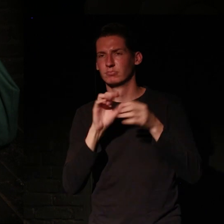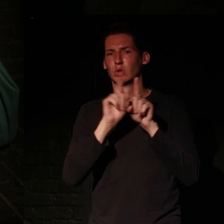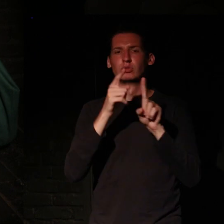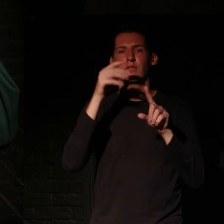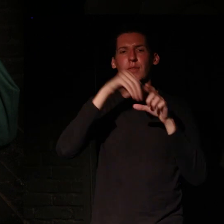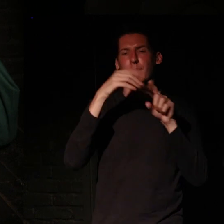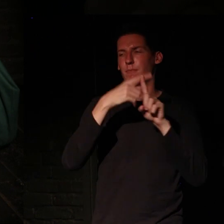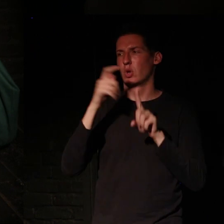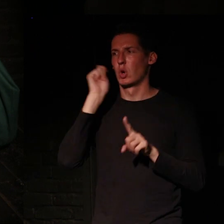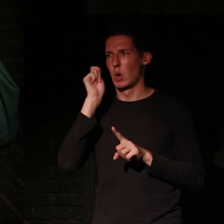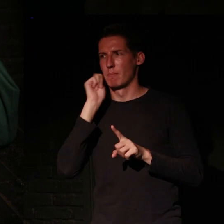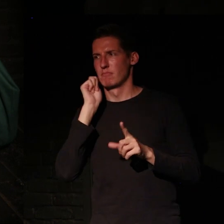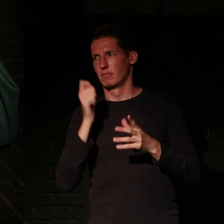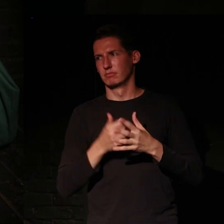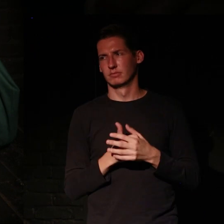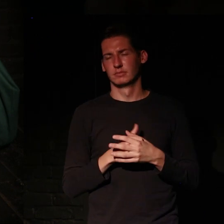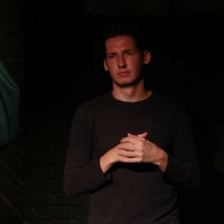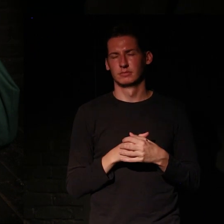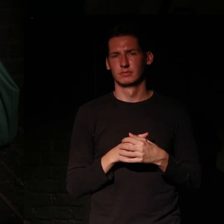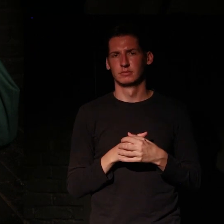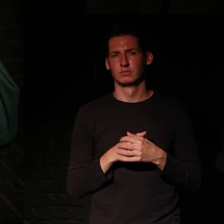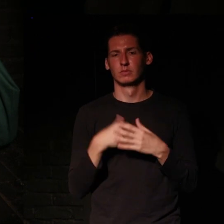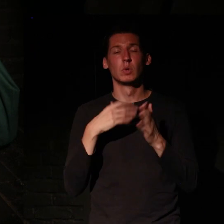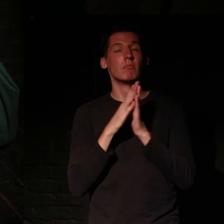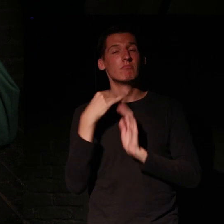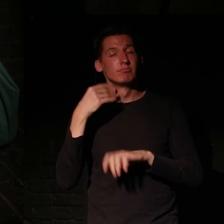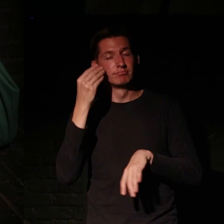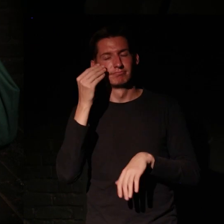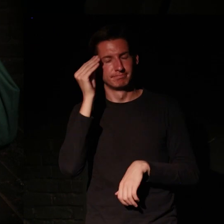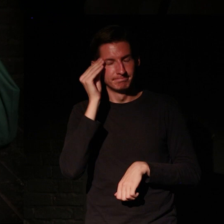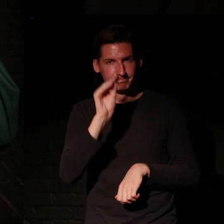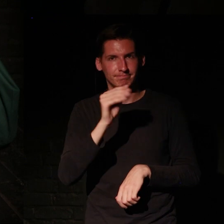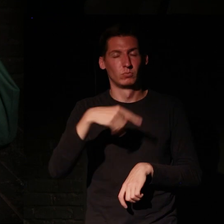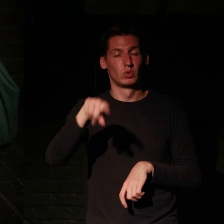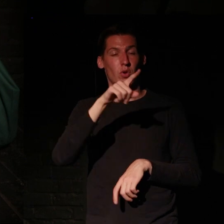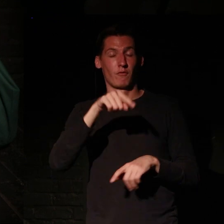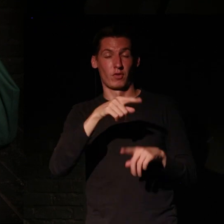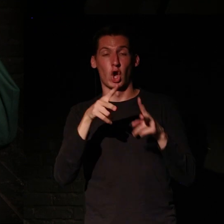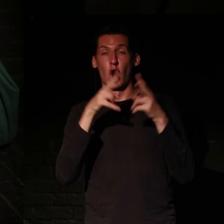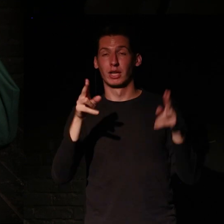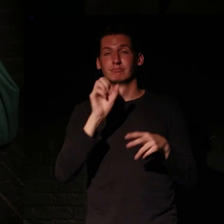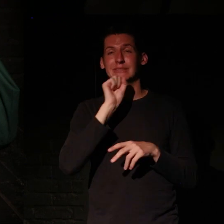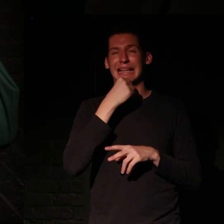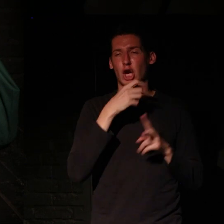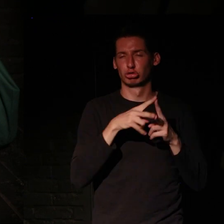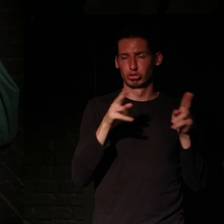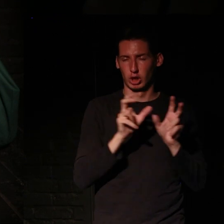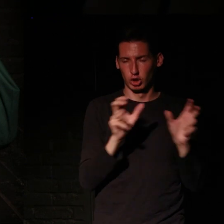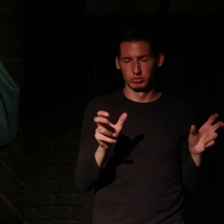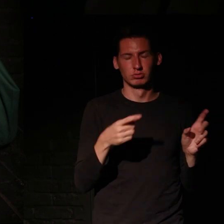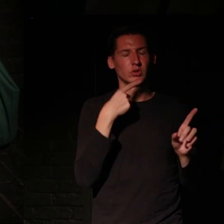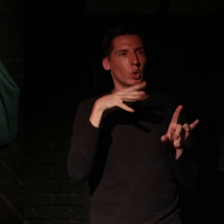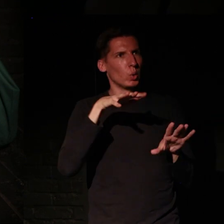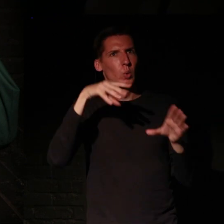kobiet. Tym bardziej, że proszę zauważyć, że w starożytności właśnie było dosyć